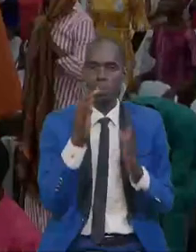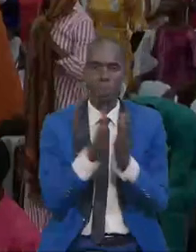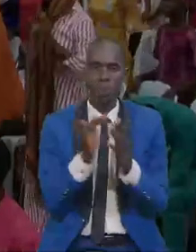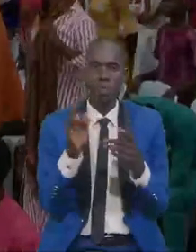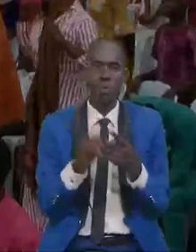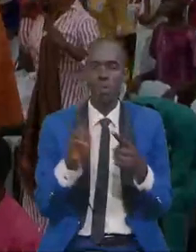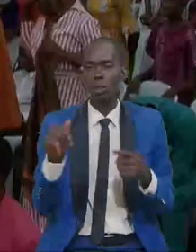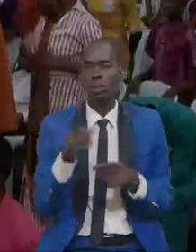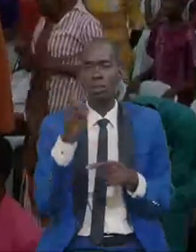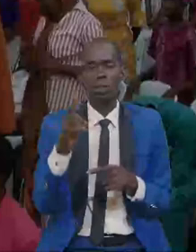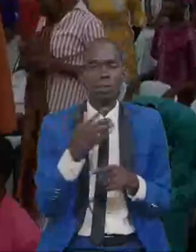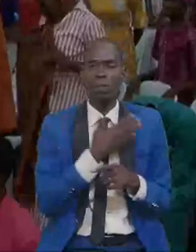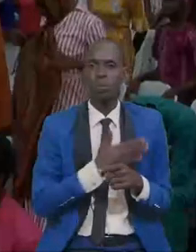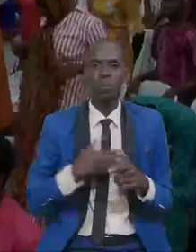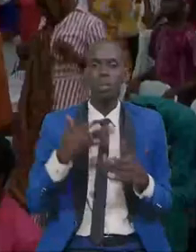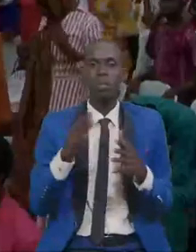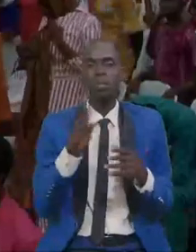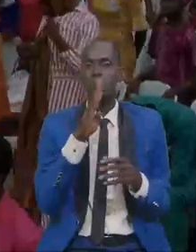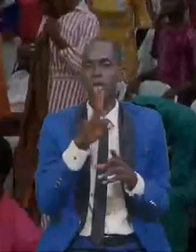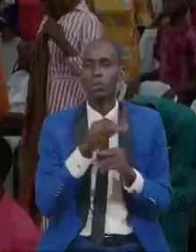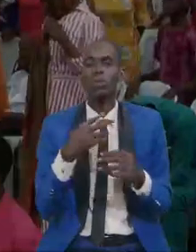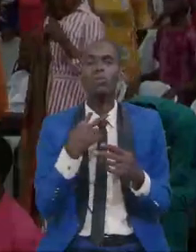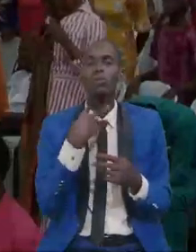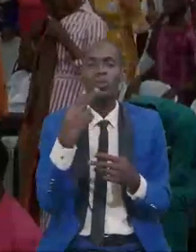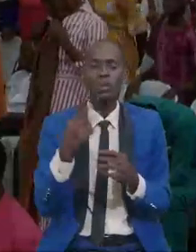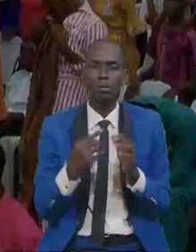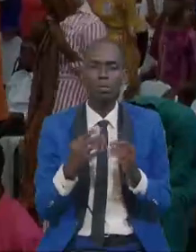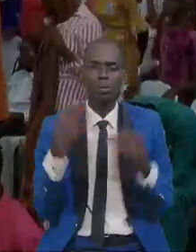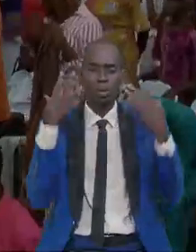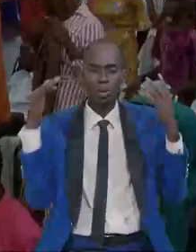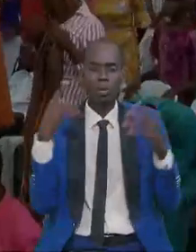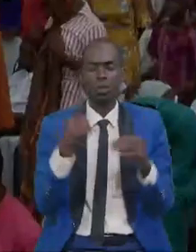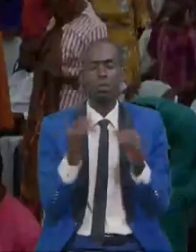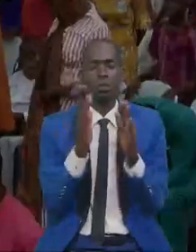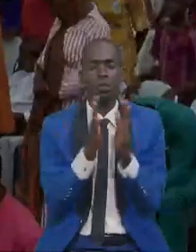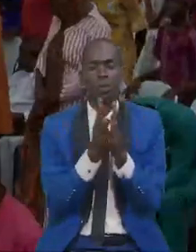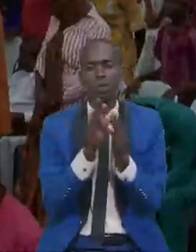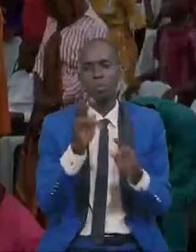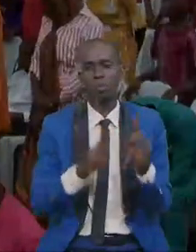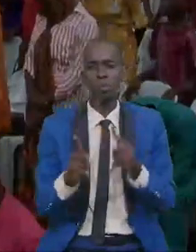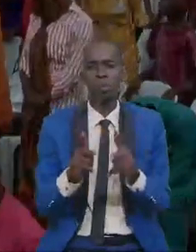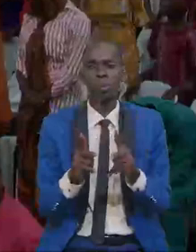pas écouter un micro qui envoie leur prière.